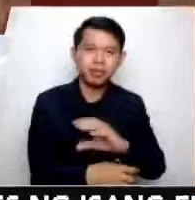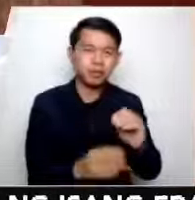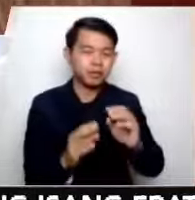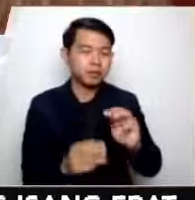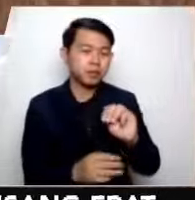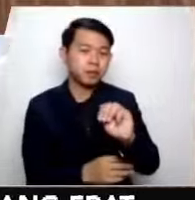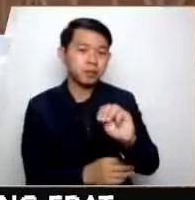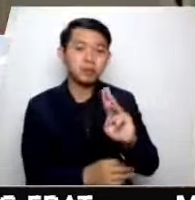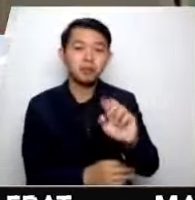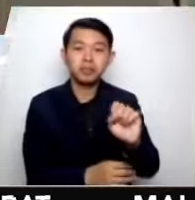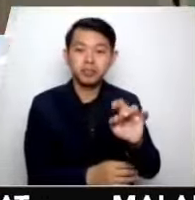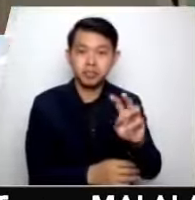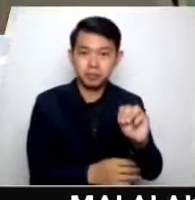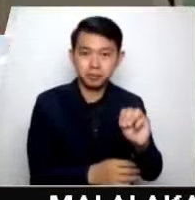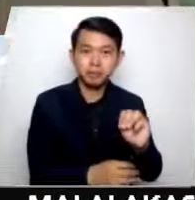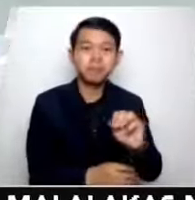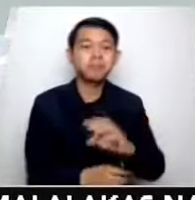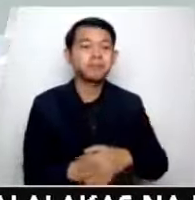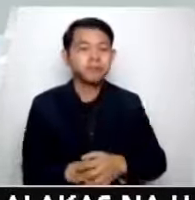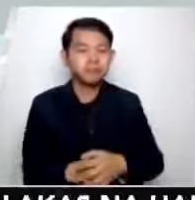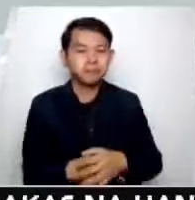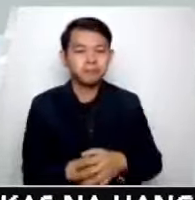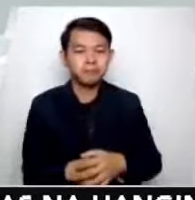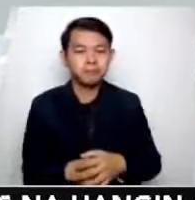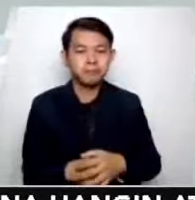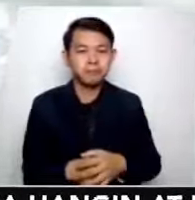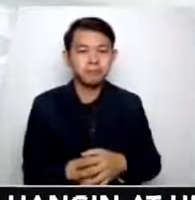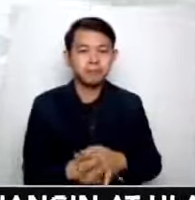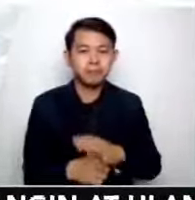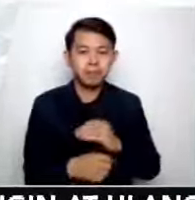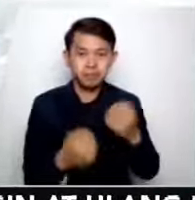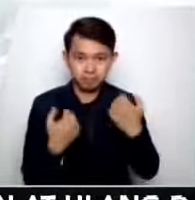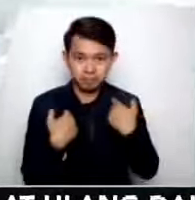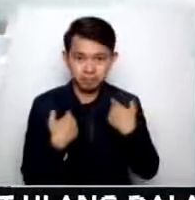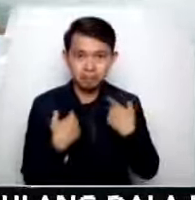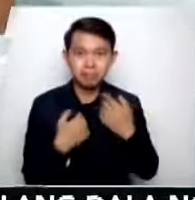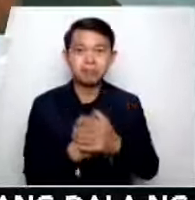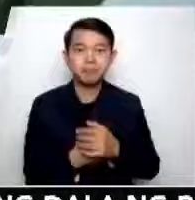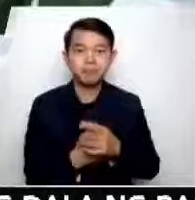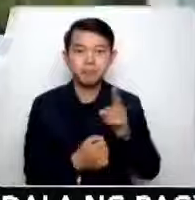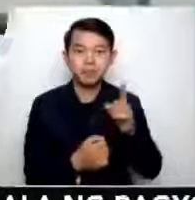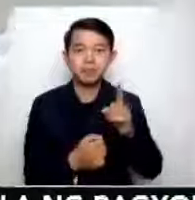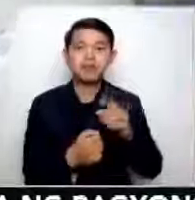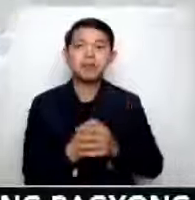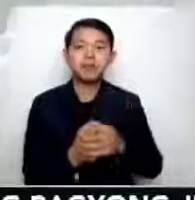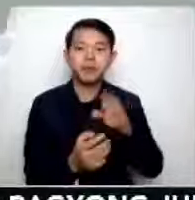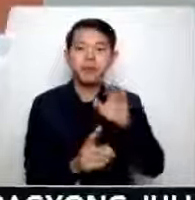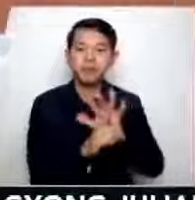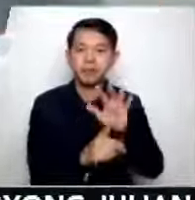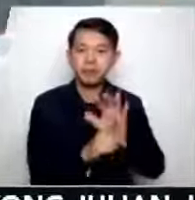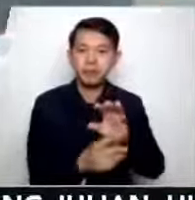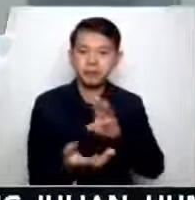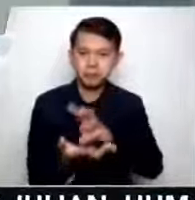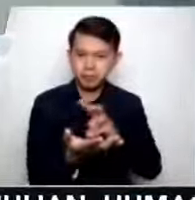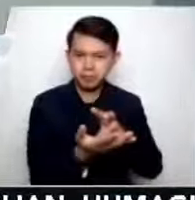Chimes Heritage Complex, matatagpuan naman ang Convent of the Holy Infant Jesus, famous movie location.